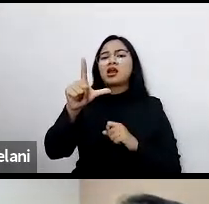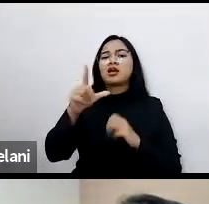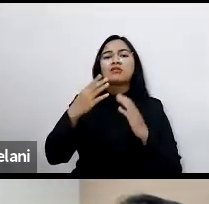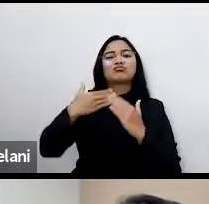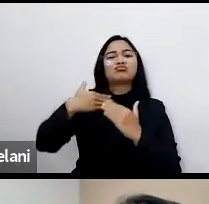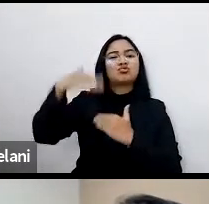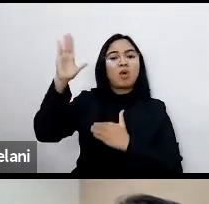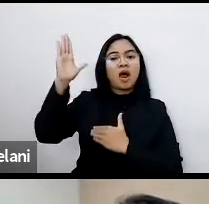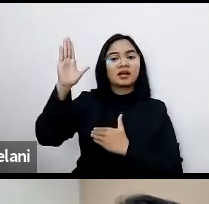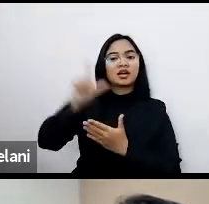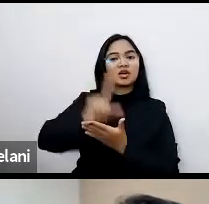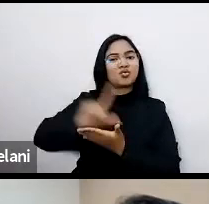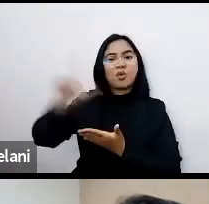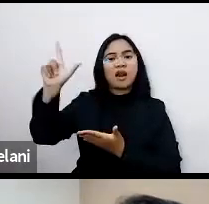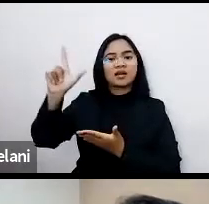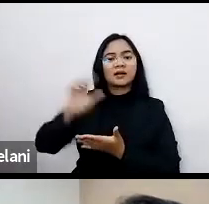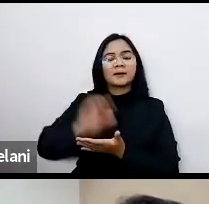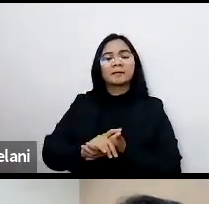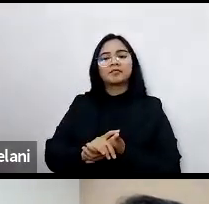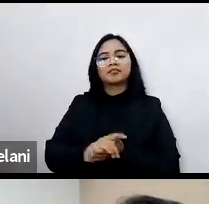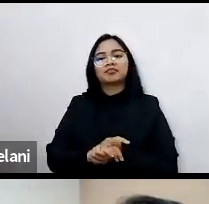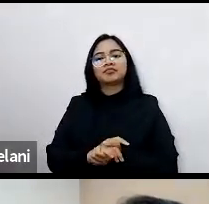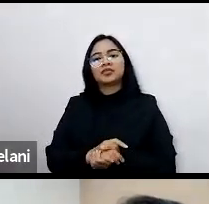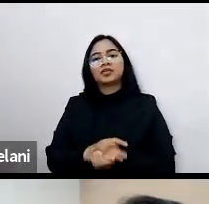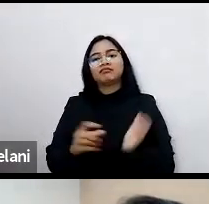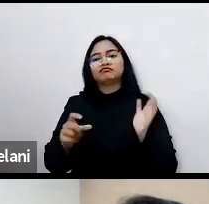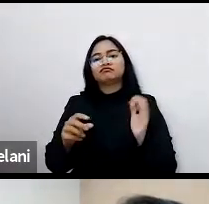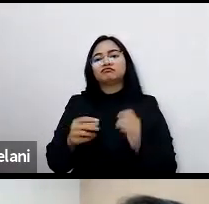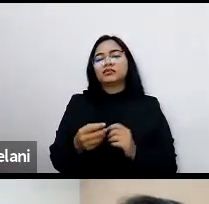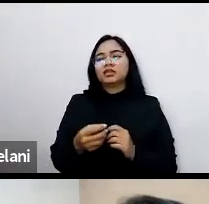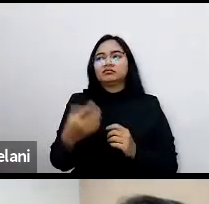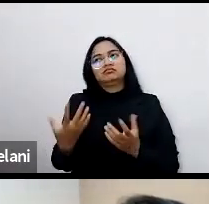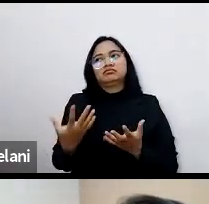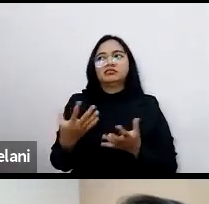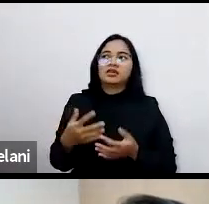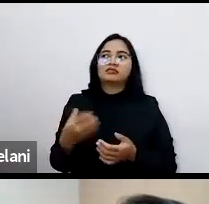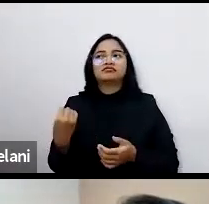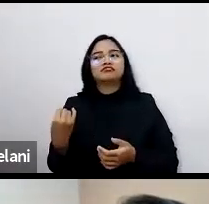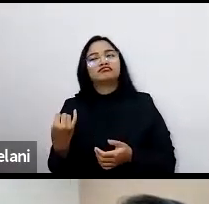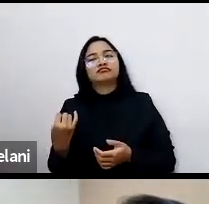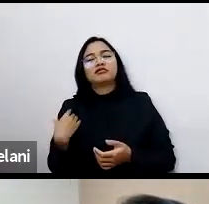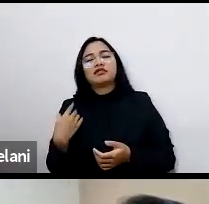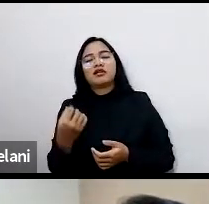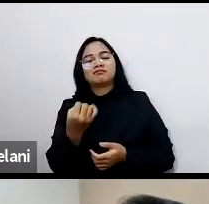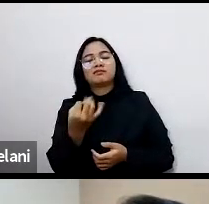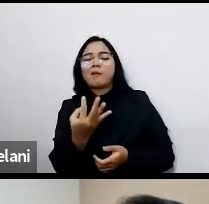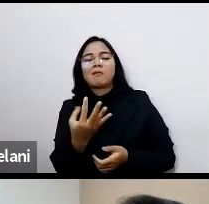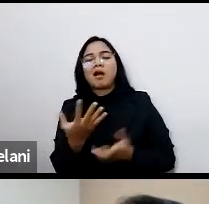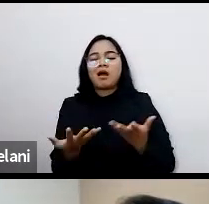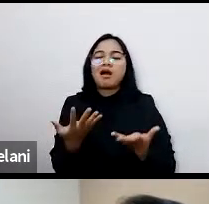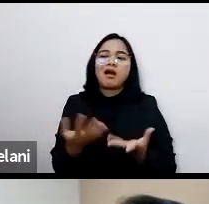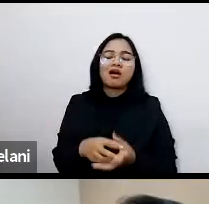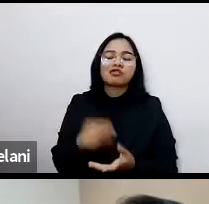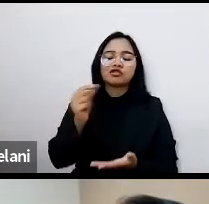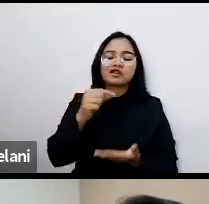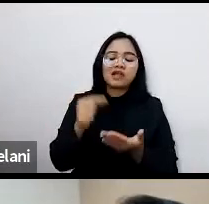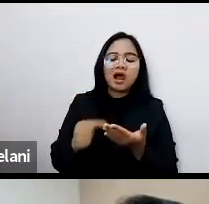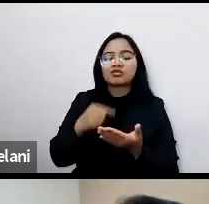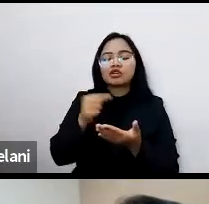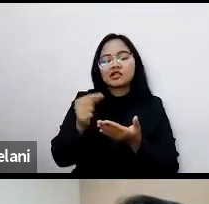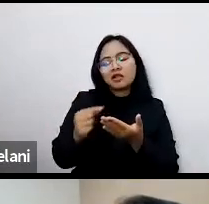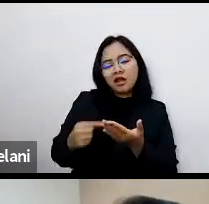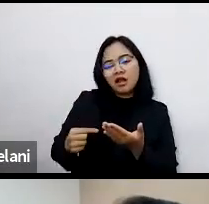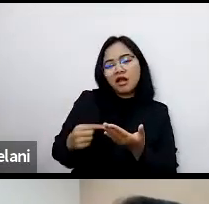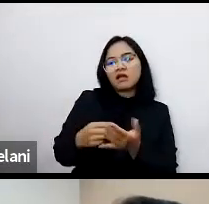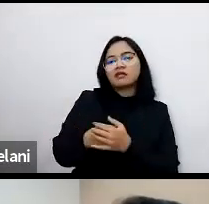sebagai indikator minimal ada berapa lah tulisan di Scopus yang biar oh ya itu ada rekognisi secara